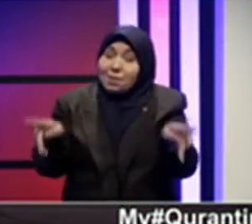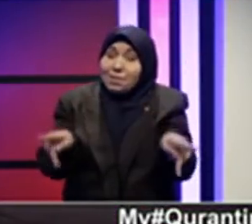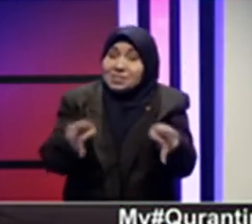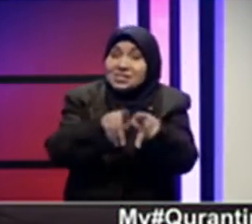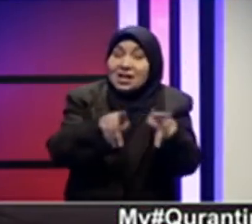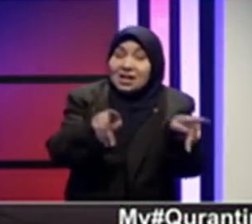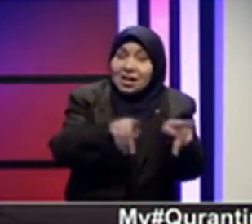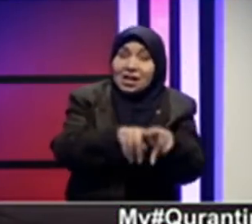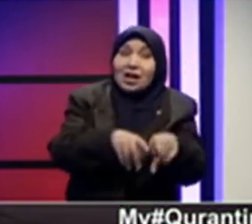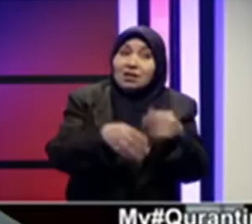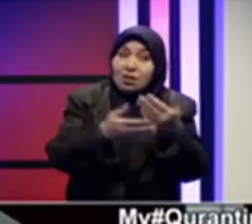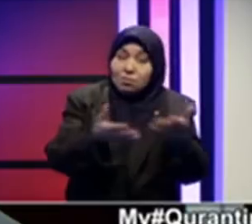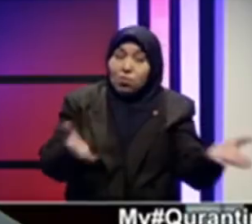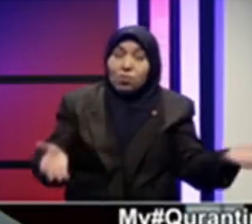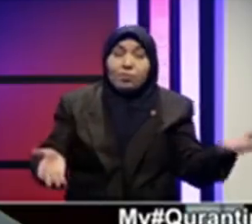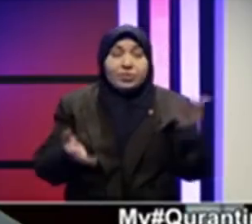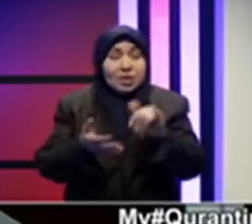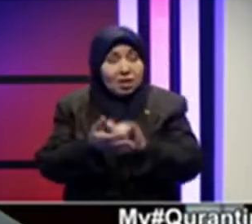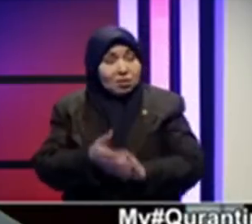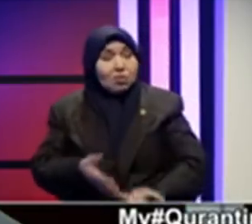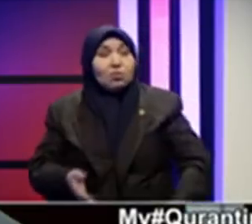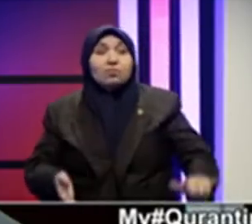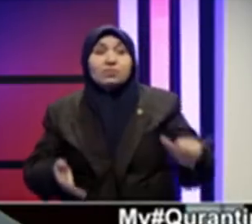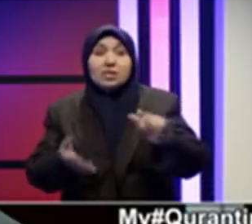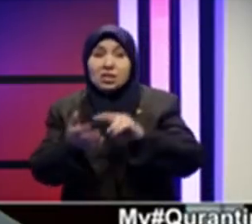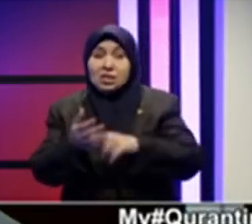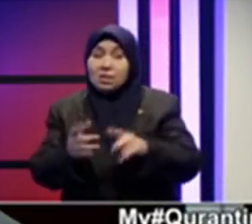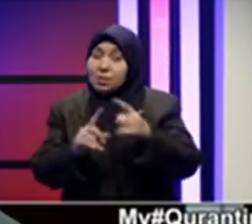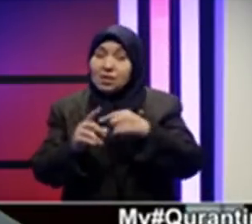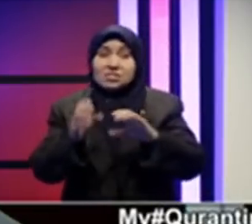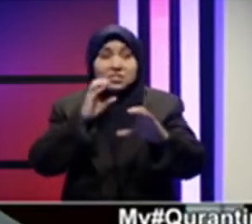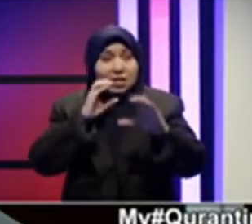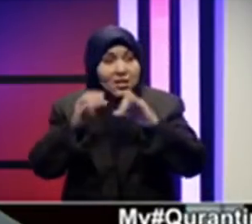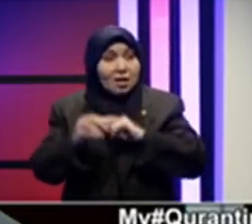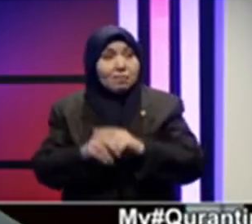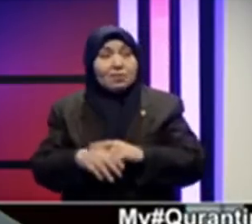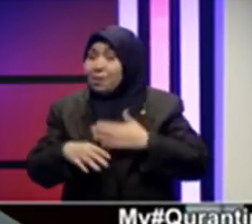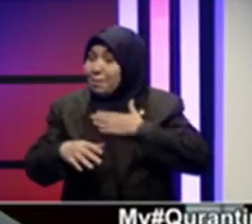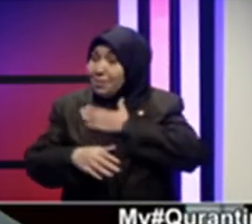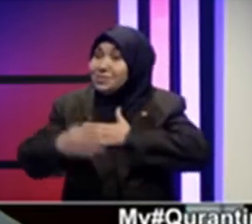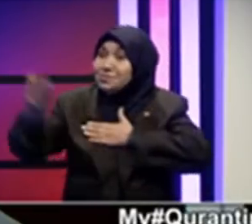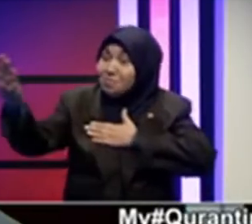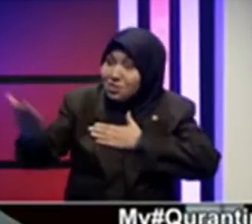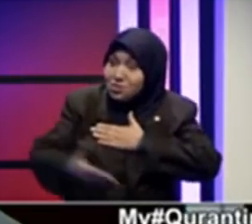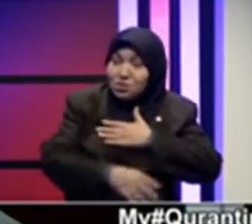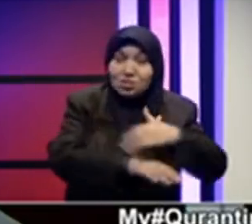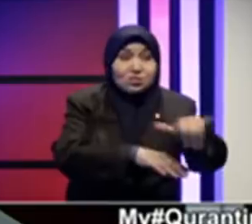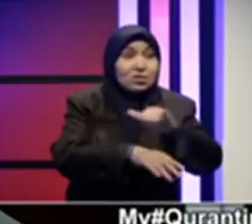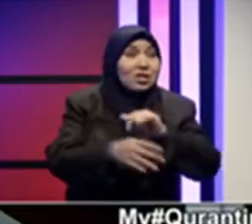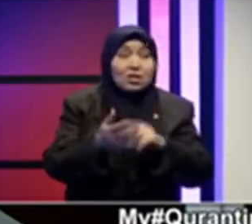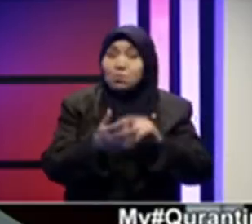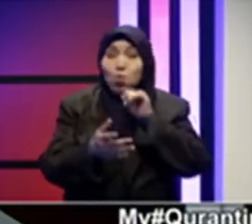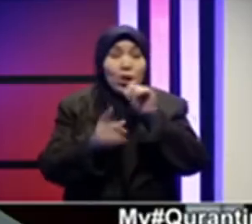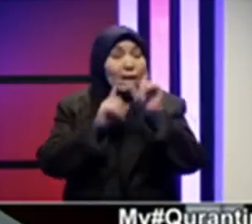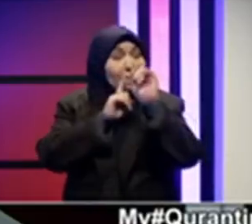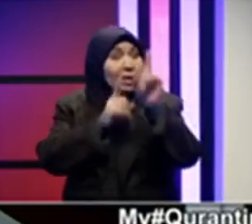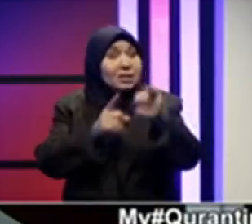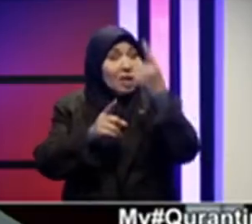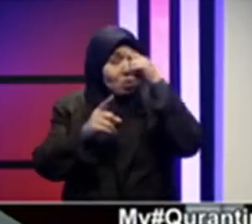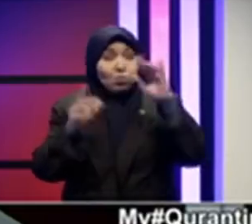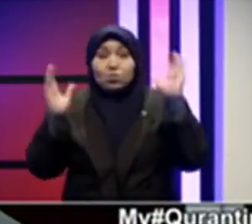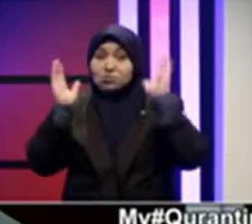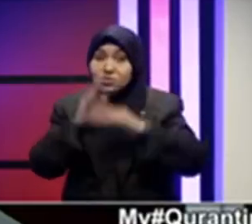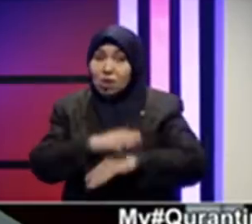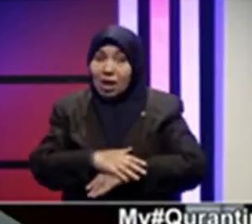ya, istilahnya udkhulul jannah. Oh, ini bila dicakapkan sila masuk ke syurga, Allah. Ini bukannya perintah untuk solat